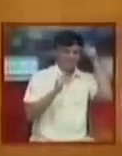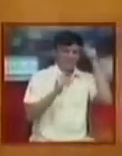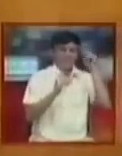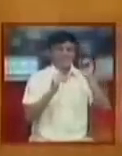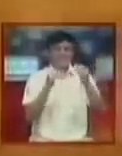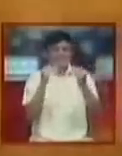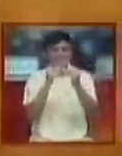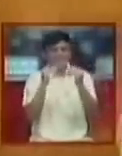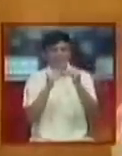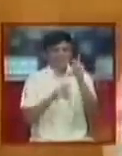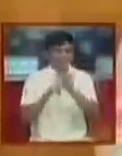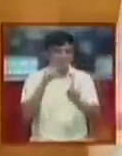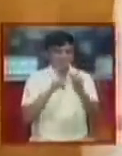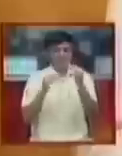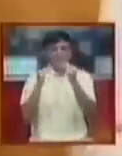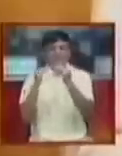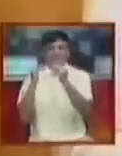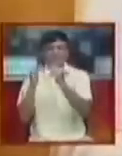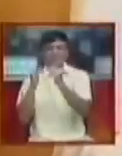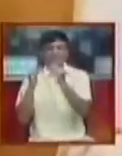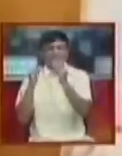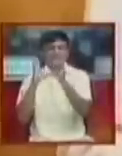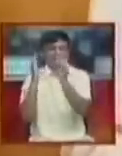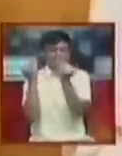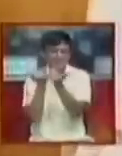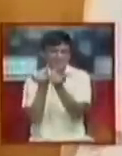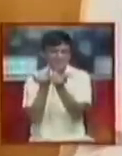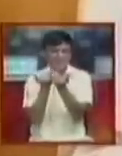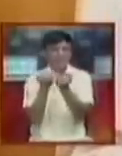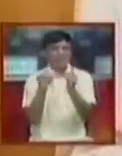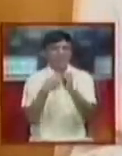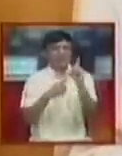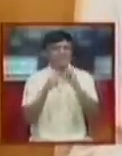susunod na salinlaing makikinabang sa matatayog na puno.